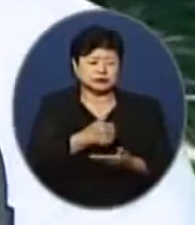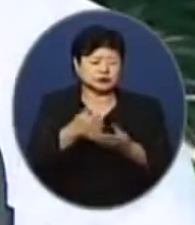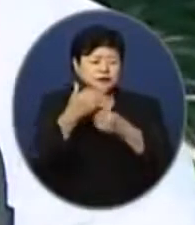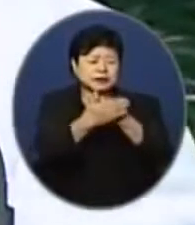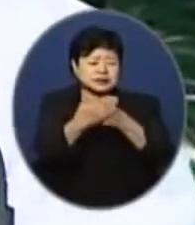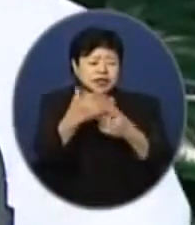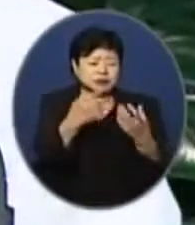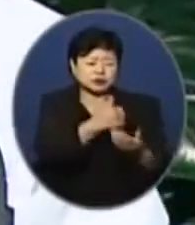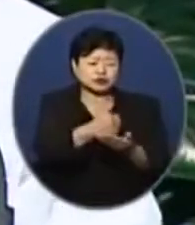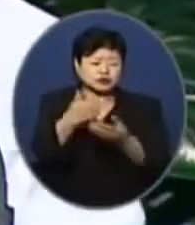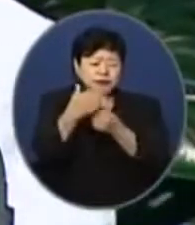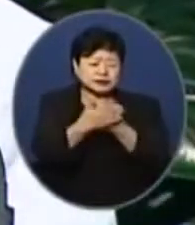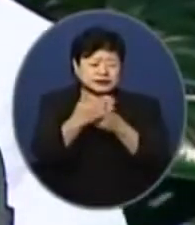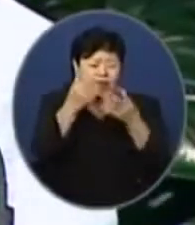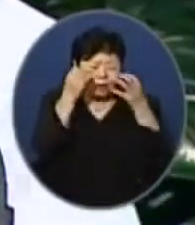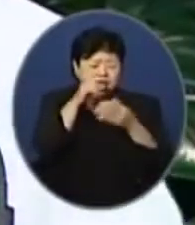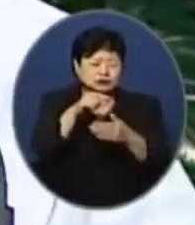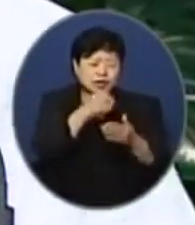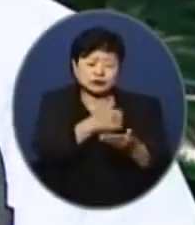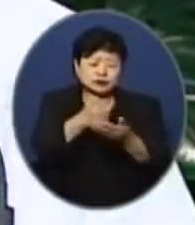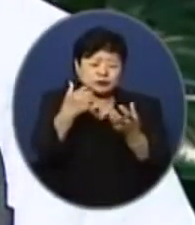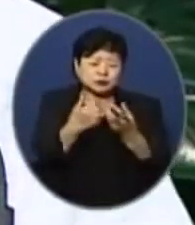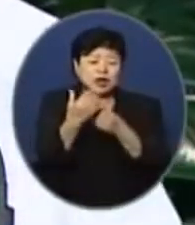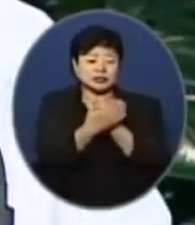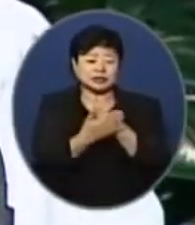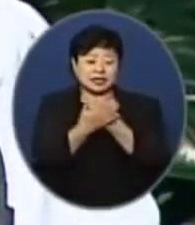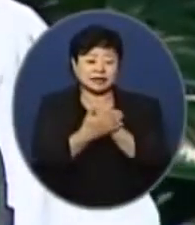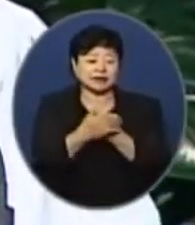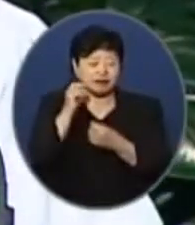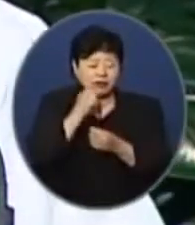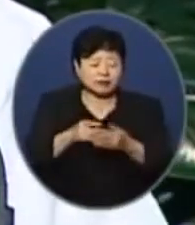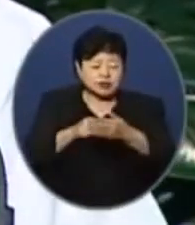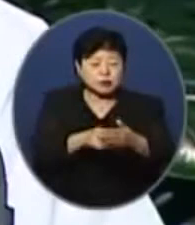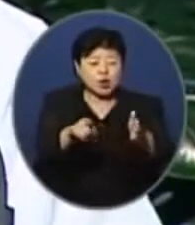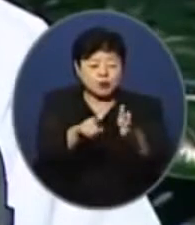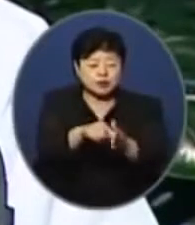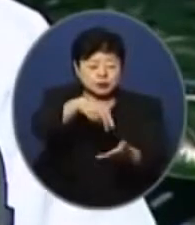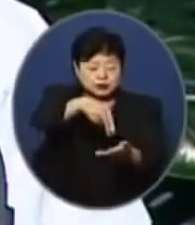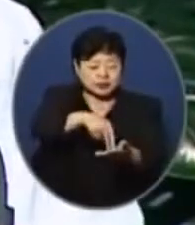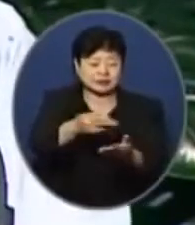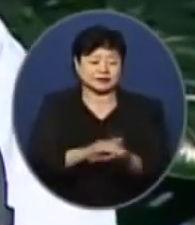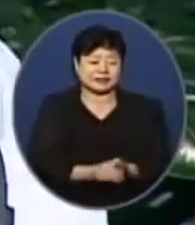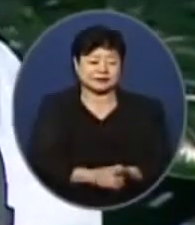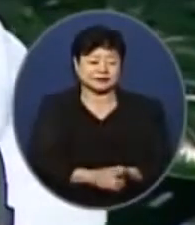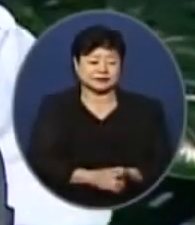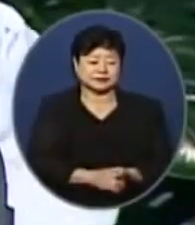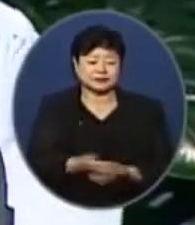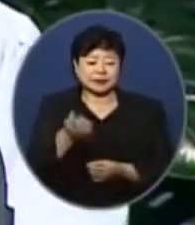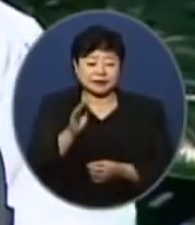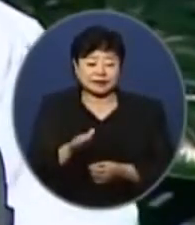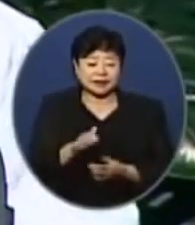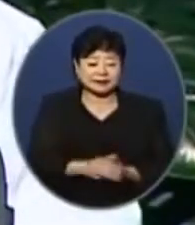은혜, 풍성한 주님의 은혜, 그 고난 가운데 주신 풍성한 은혜로 모든 어려움을 극복하고 믿음으로 나아갔습니다. 그런데